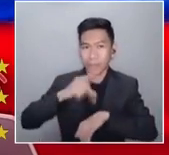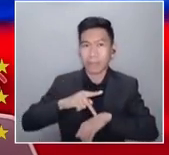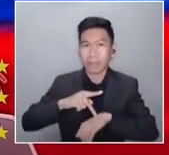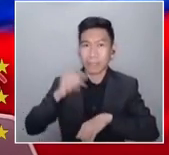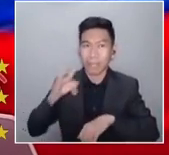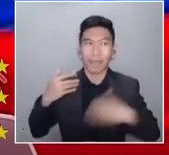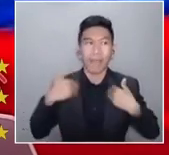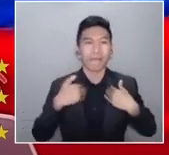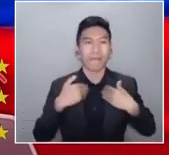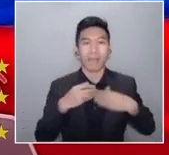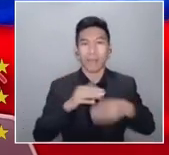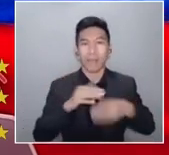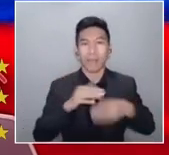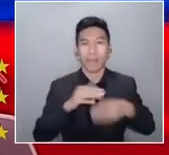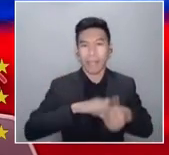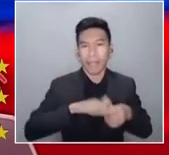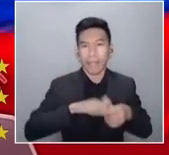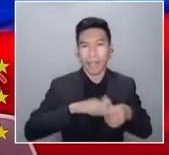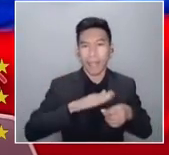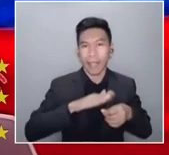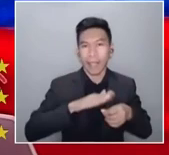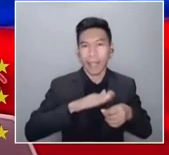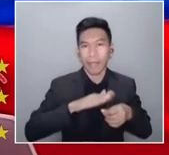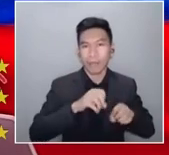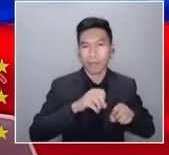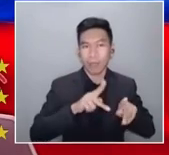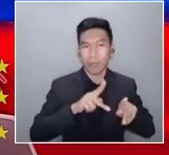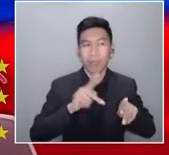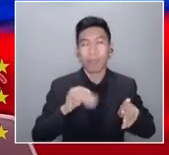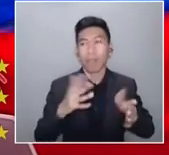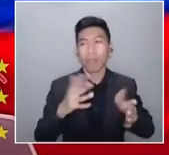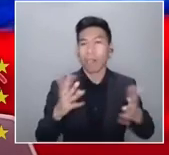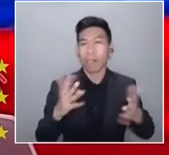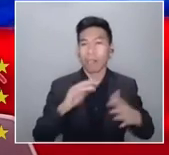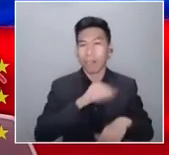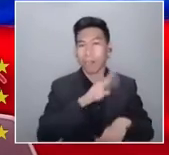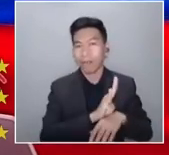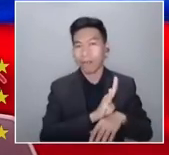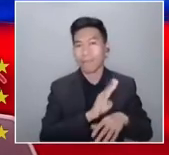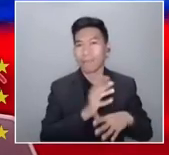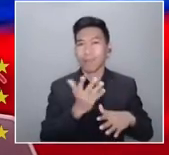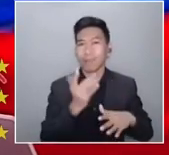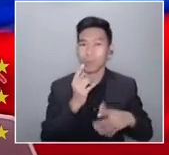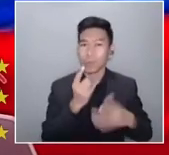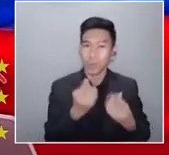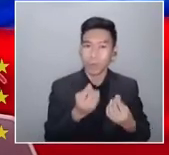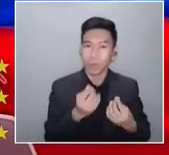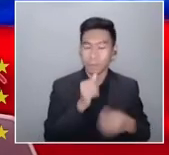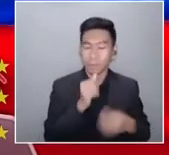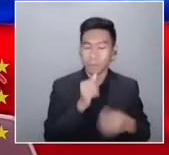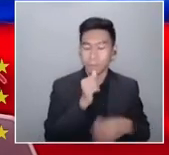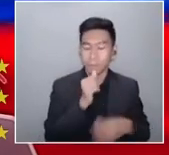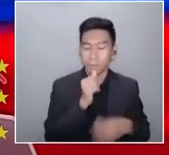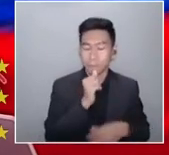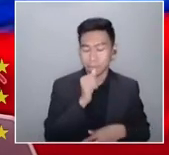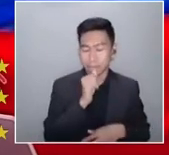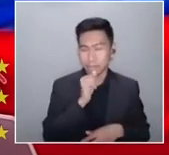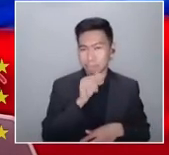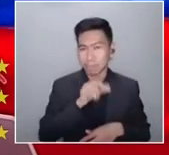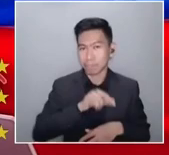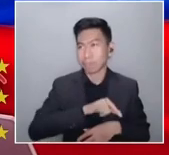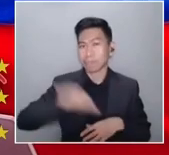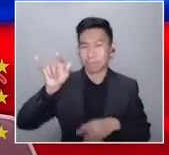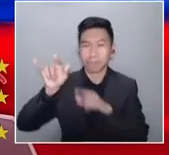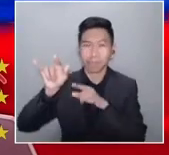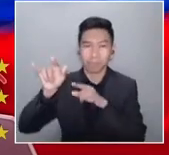trabaho, talagang sila ay magsisikap upang magbigyan ng, income ang kanilang mga pamilya.